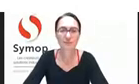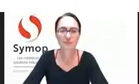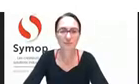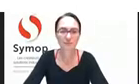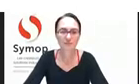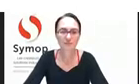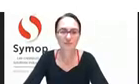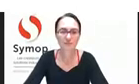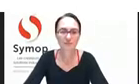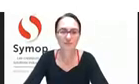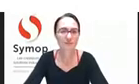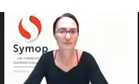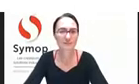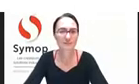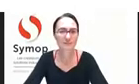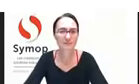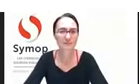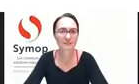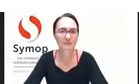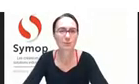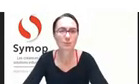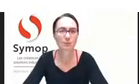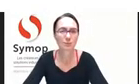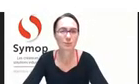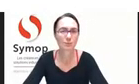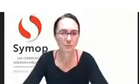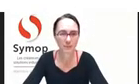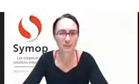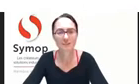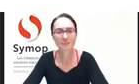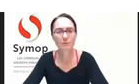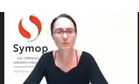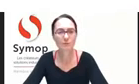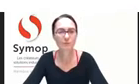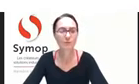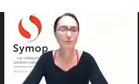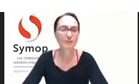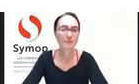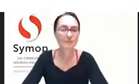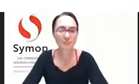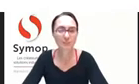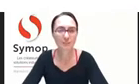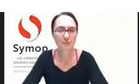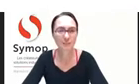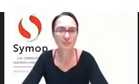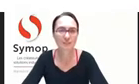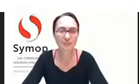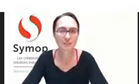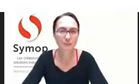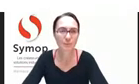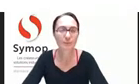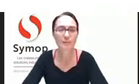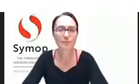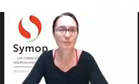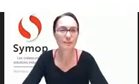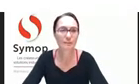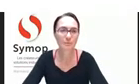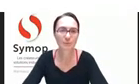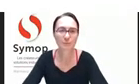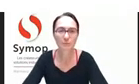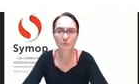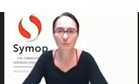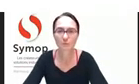maintenance préventive qui s'inscrit dans un cycle de 8 webinaires que nous avons organisés en partenariat avec la TIP sur